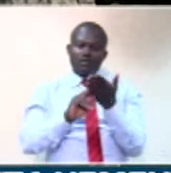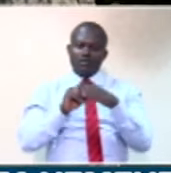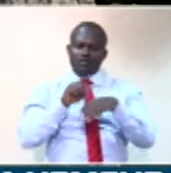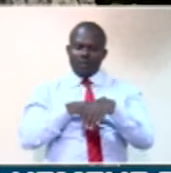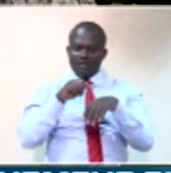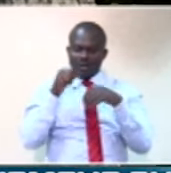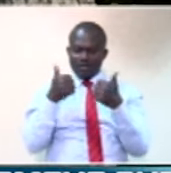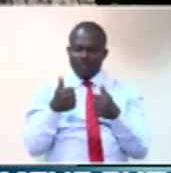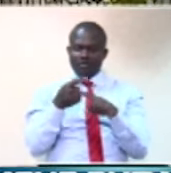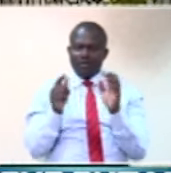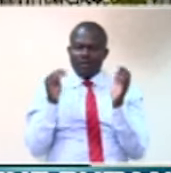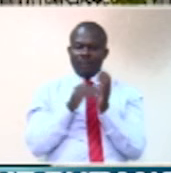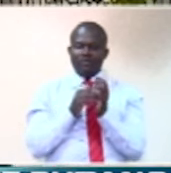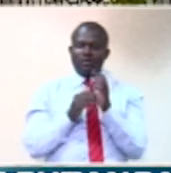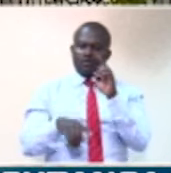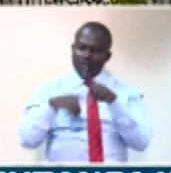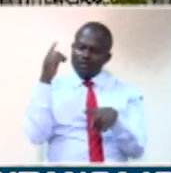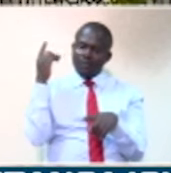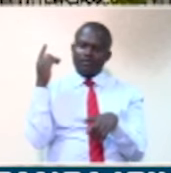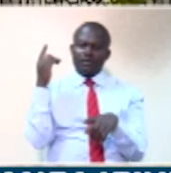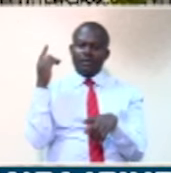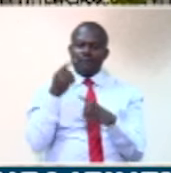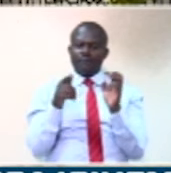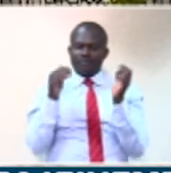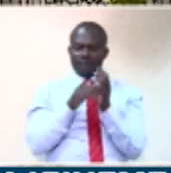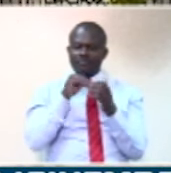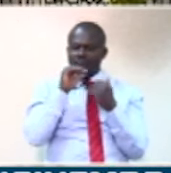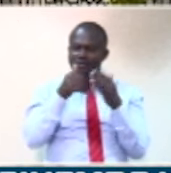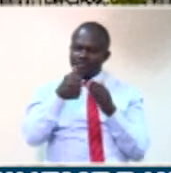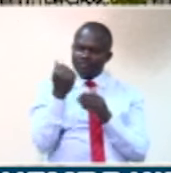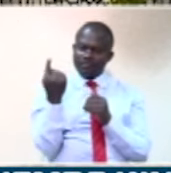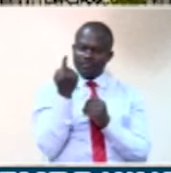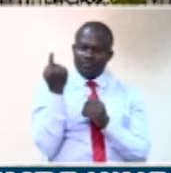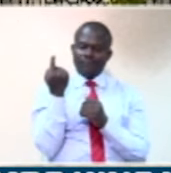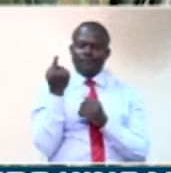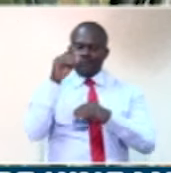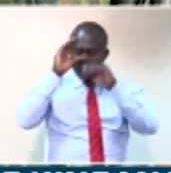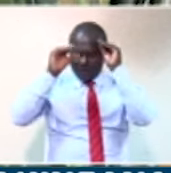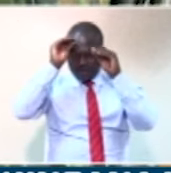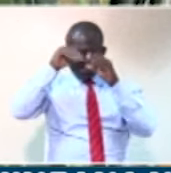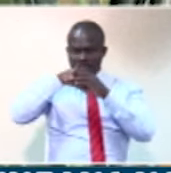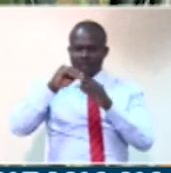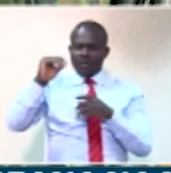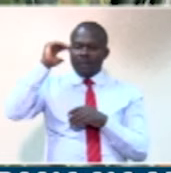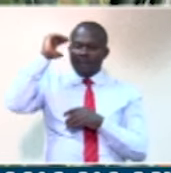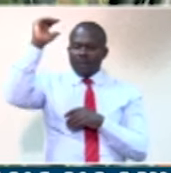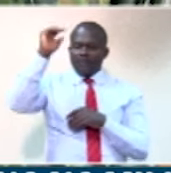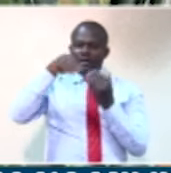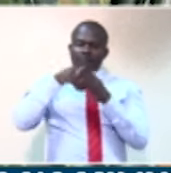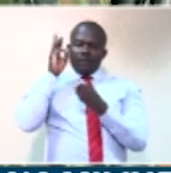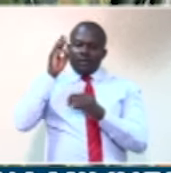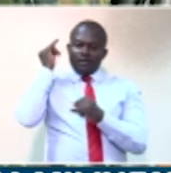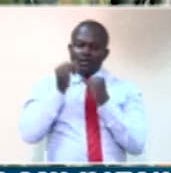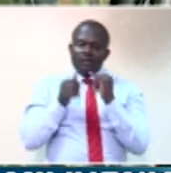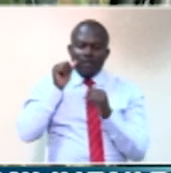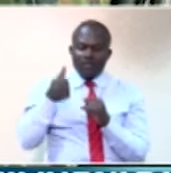neza kandi ukanatsinda n'amasomo. Ariko noneho ntabwo ari byo gusa, abiga muri senior command and staff bazasoza amasomo